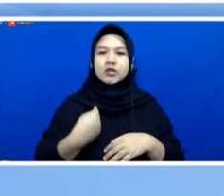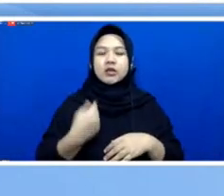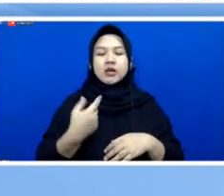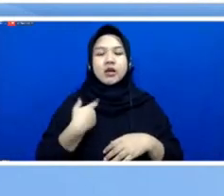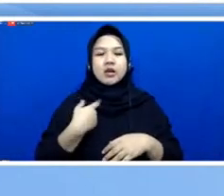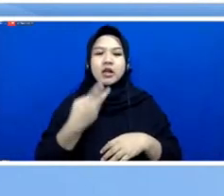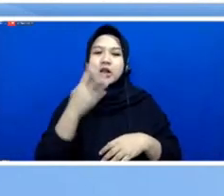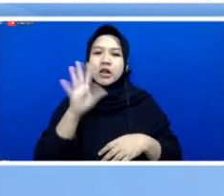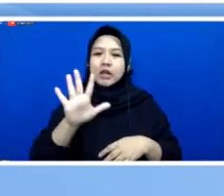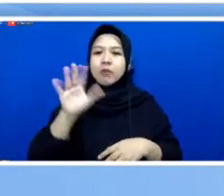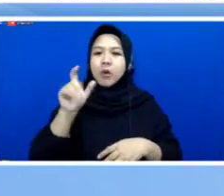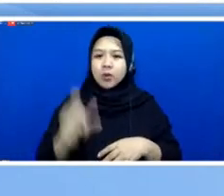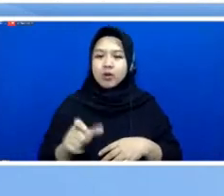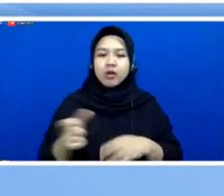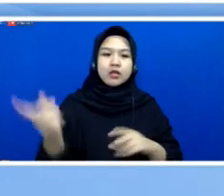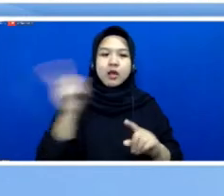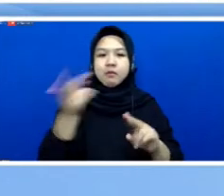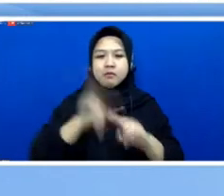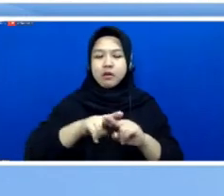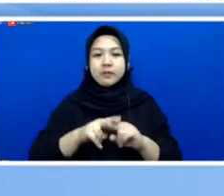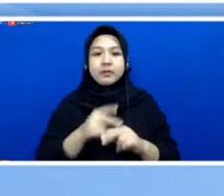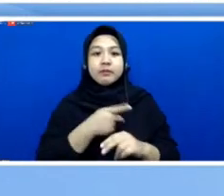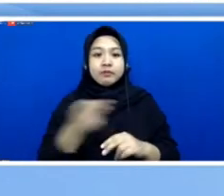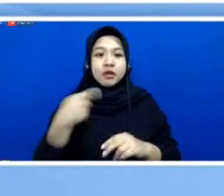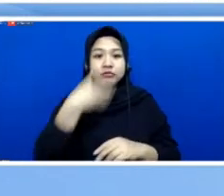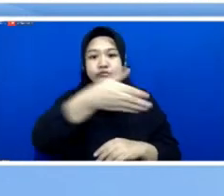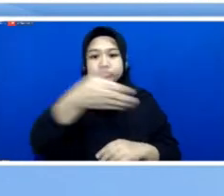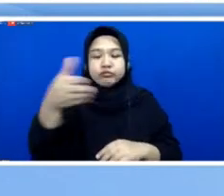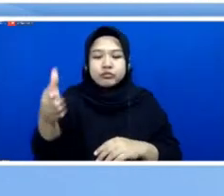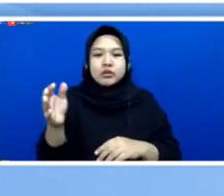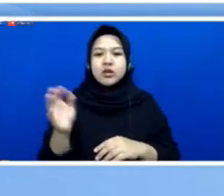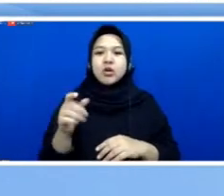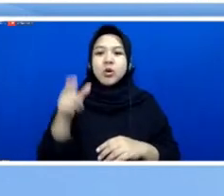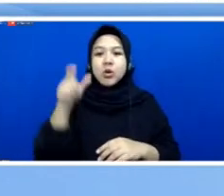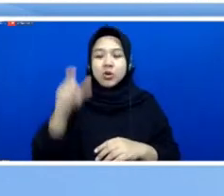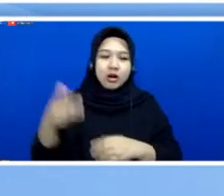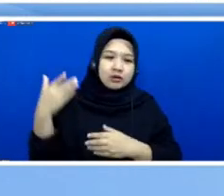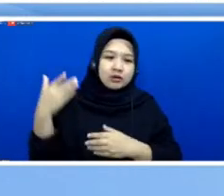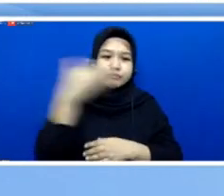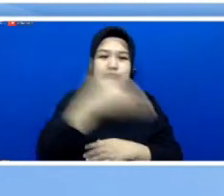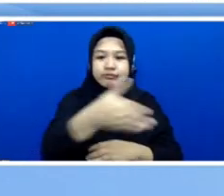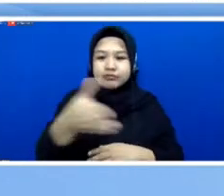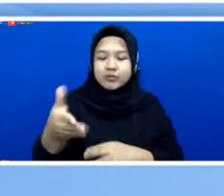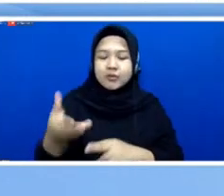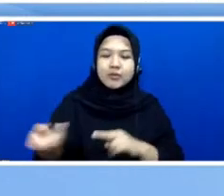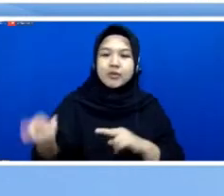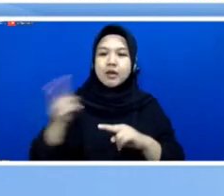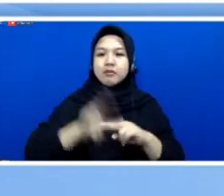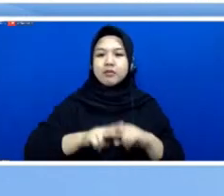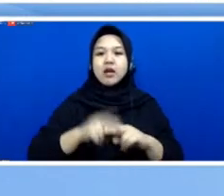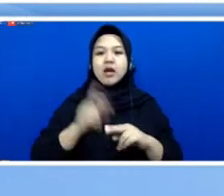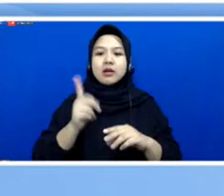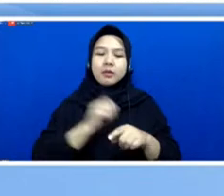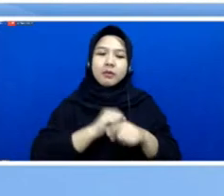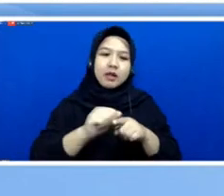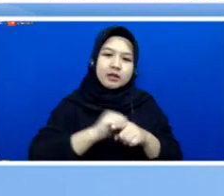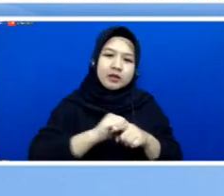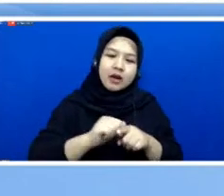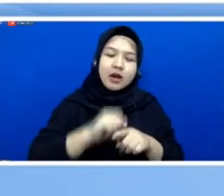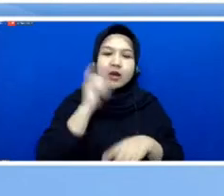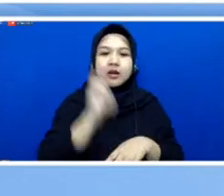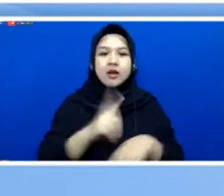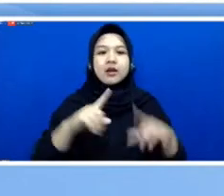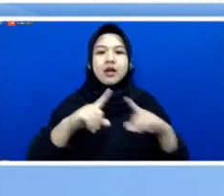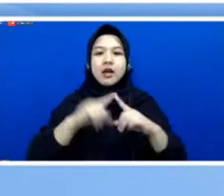Yang menarik sebenarnya ketika mereka dikirimkan, tidak dikirimkan orangnya saja, tapi dipastikan itu ada pelatihannya, dipastikan ada